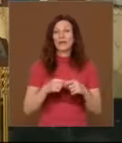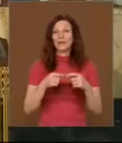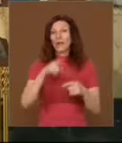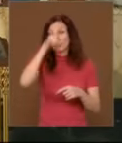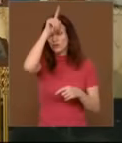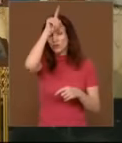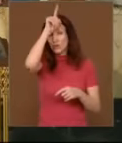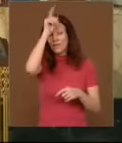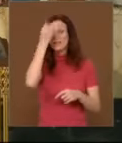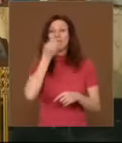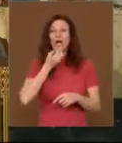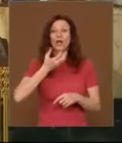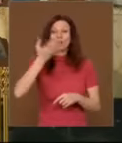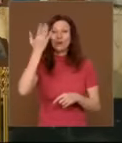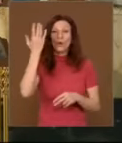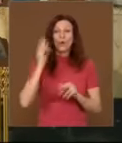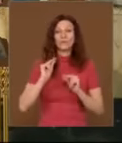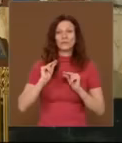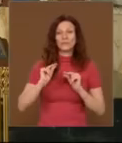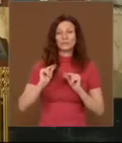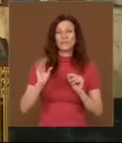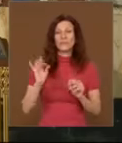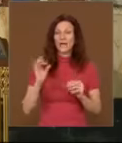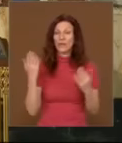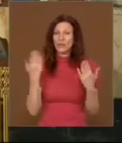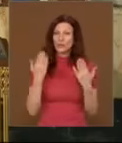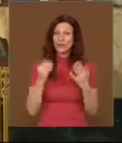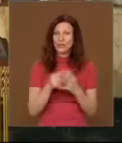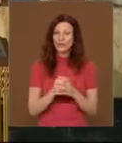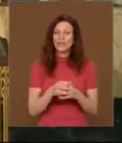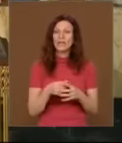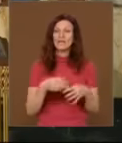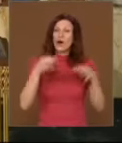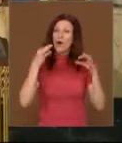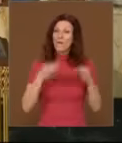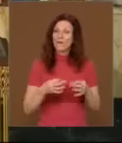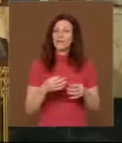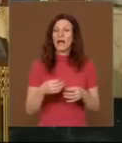семинария. Тези трима архиереи участват в празничното възкресно